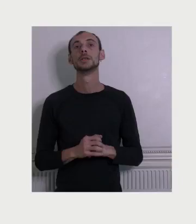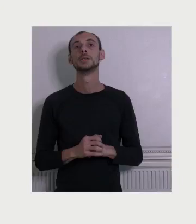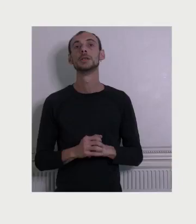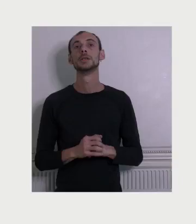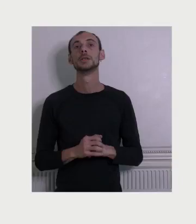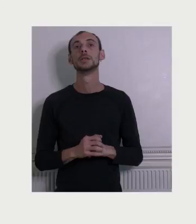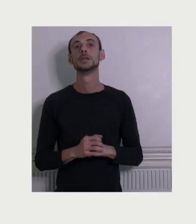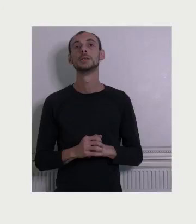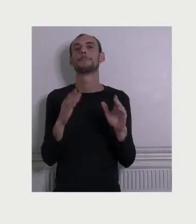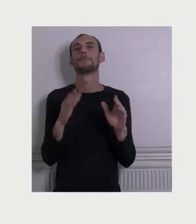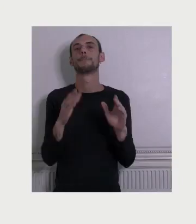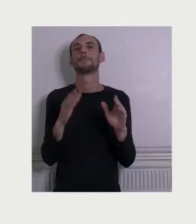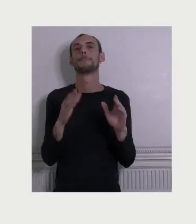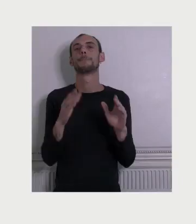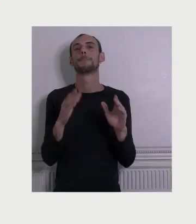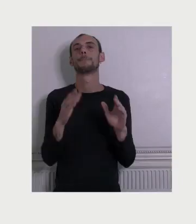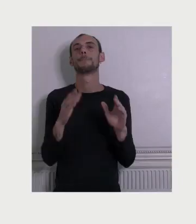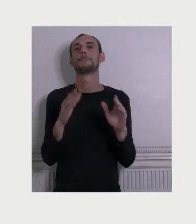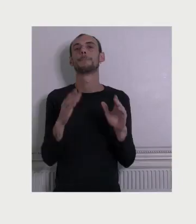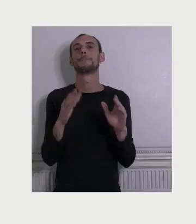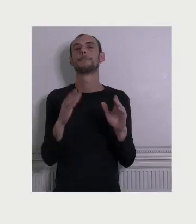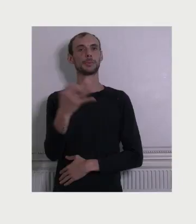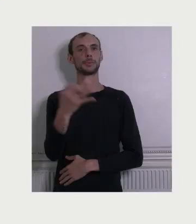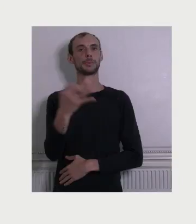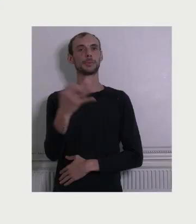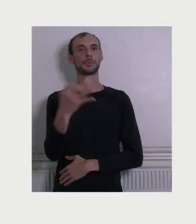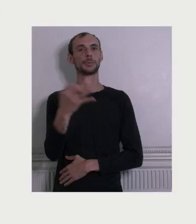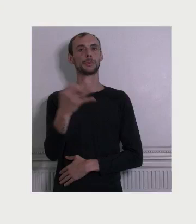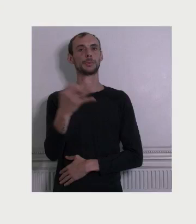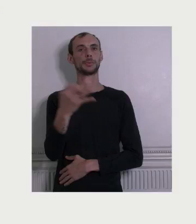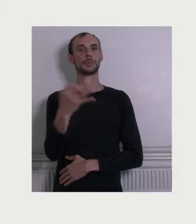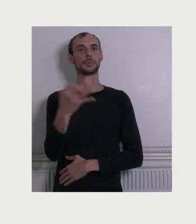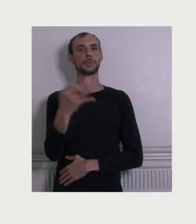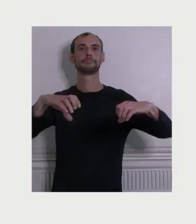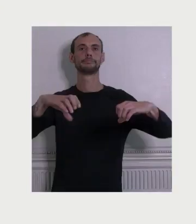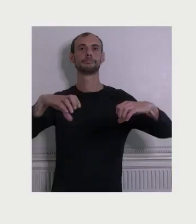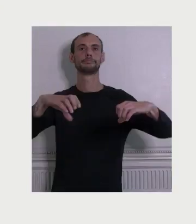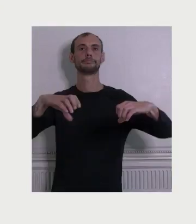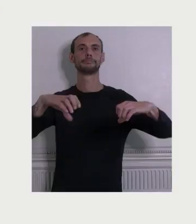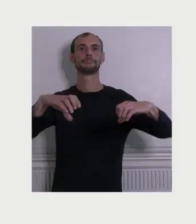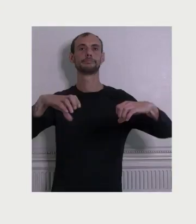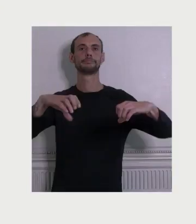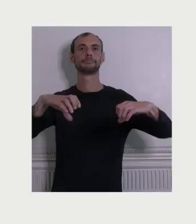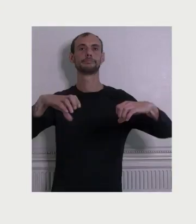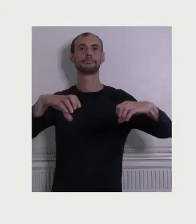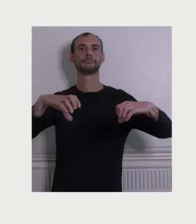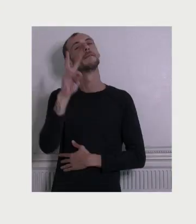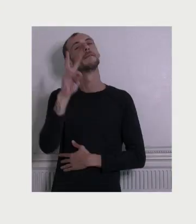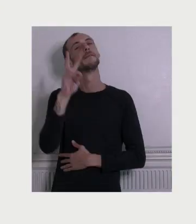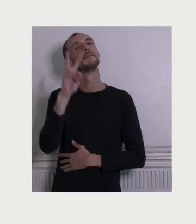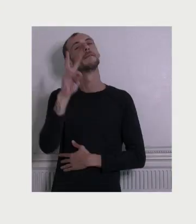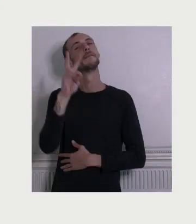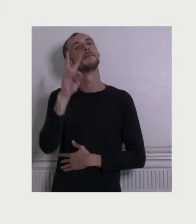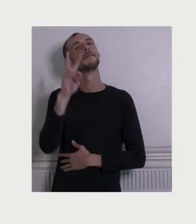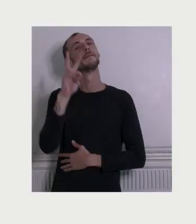Et encore une fois, c'est le point de départ d'un travail sur lequel les bonnes volontés sont